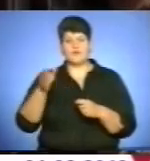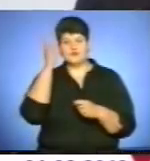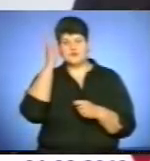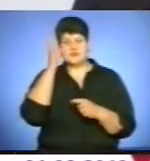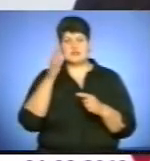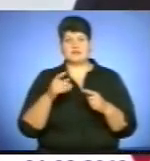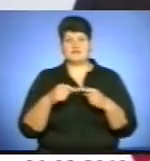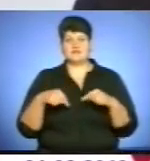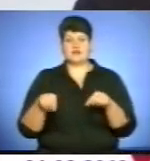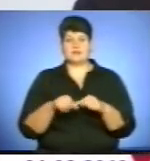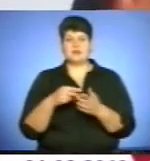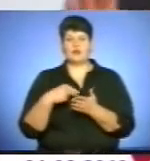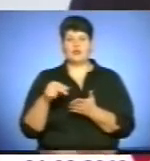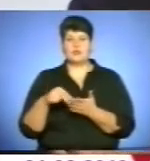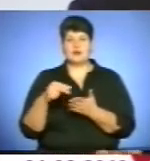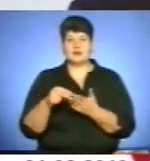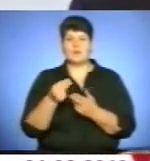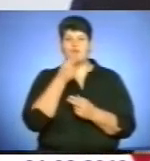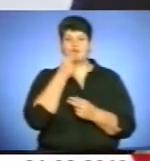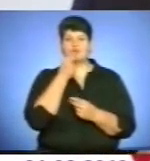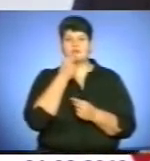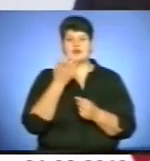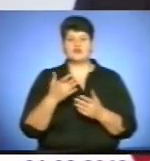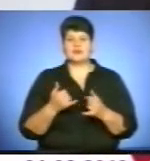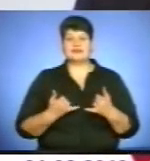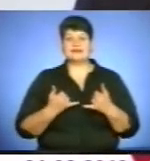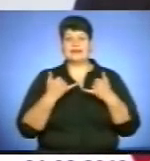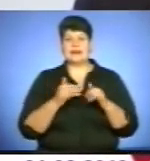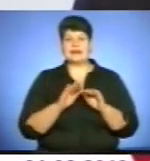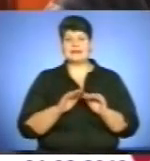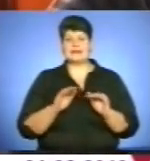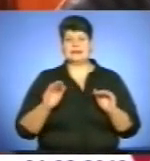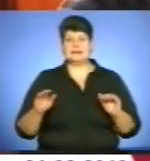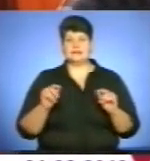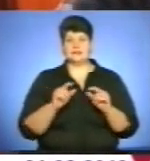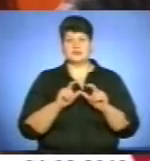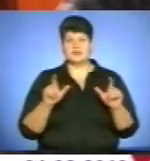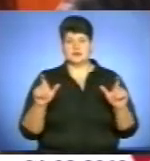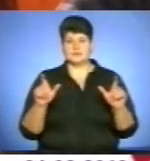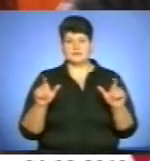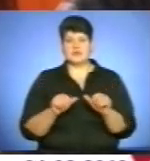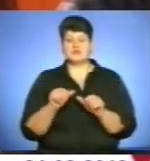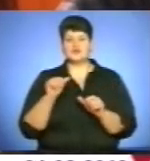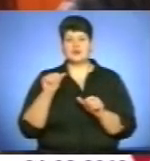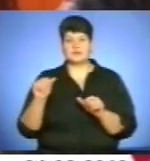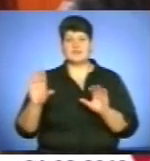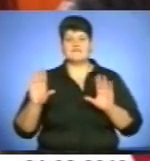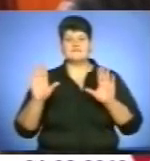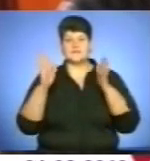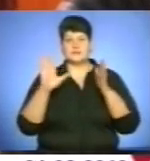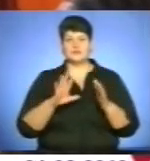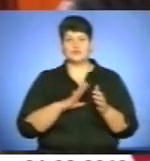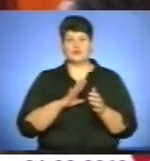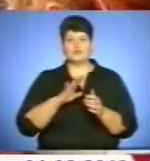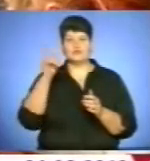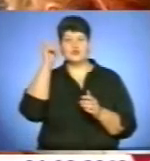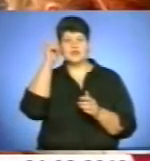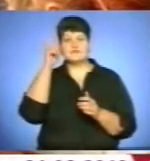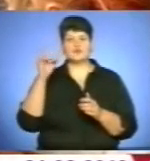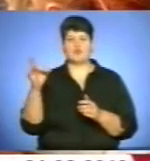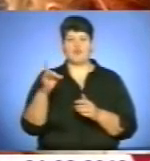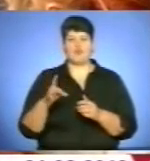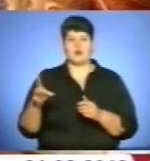тендерів на закупівлю продуктів харчування для дитячих освітніх закладів. Зокрема, такий випадок трапився у Чортківському